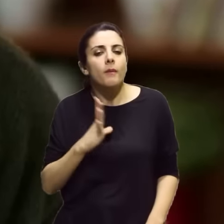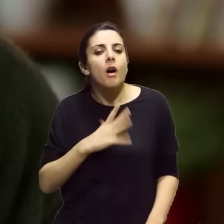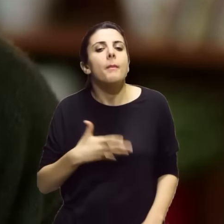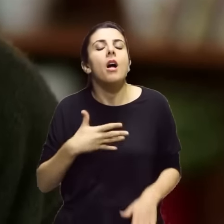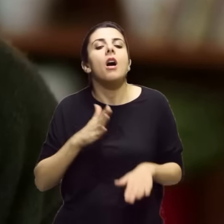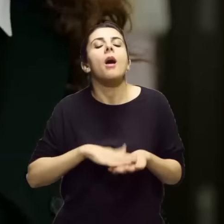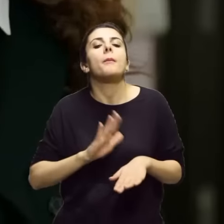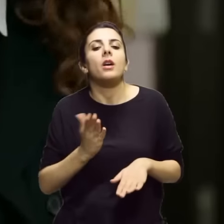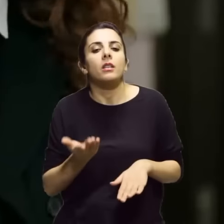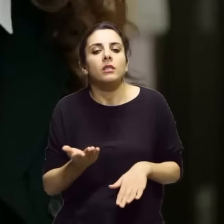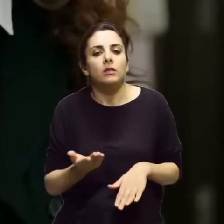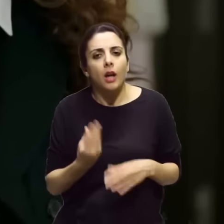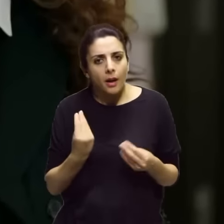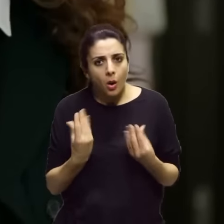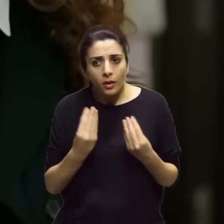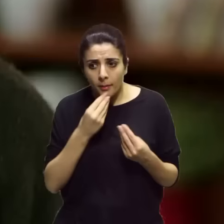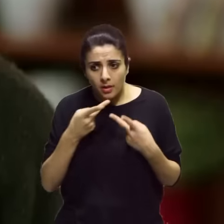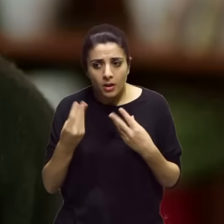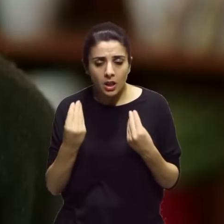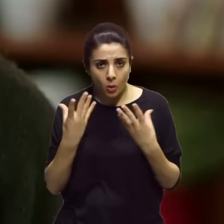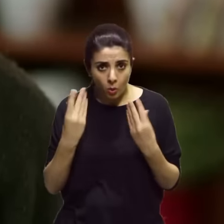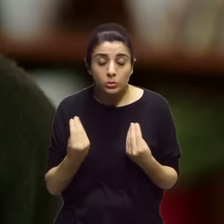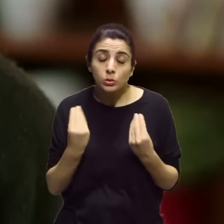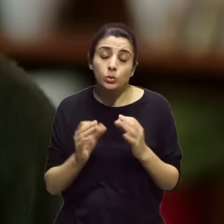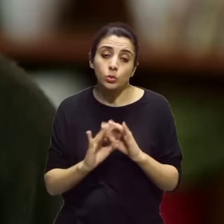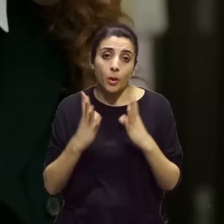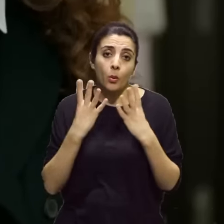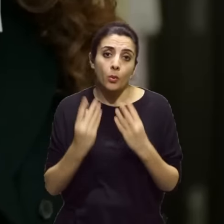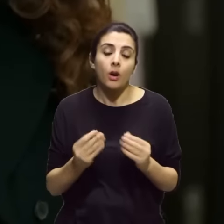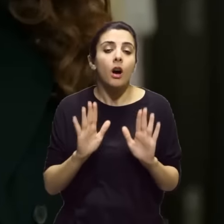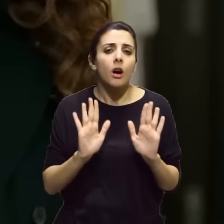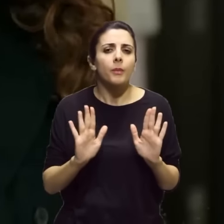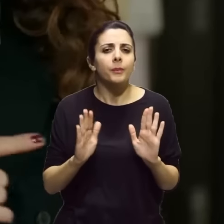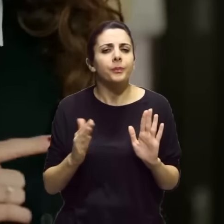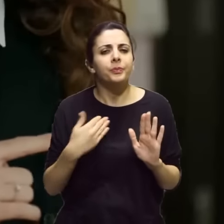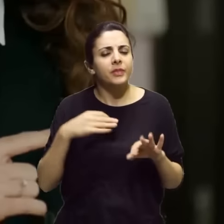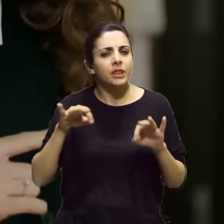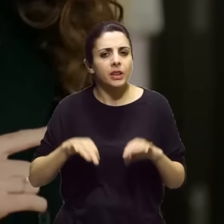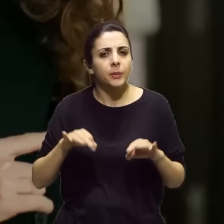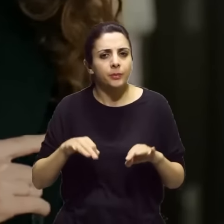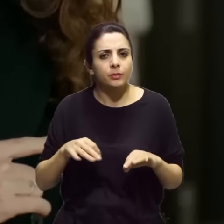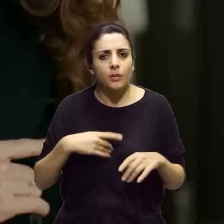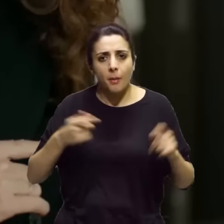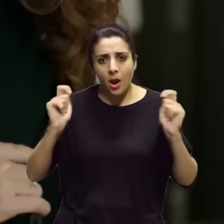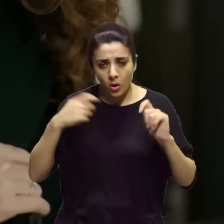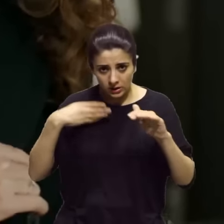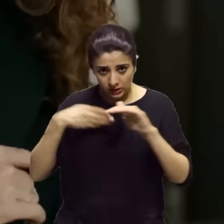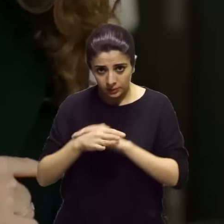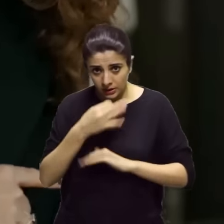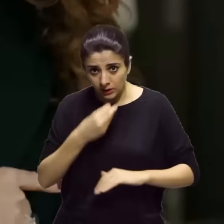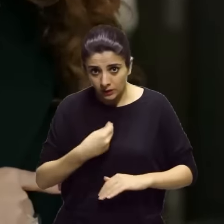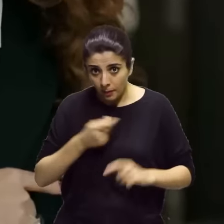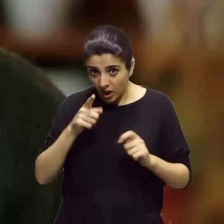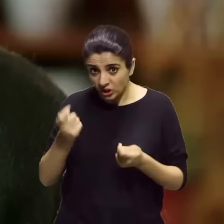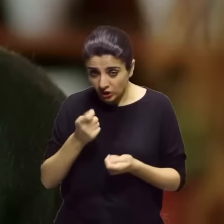Hiç merak etme sen. İyi oldu bu yemek işi. Hem de çok iyi oldu. Da ben şimdi duşa gireceğim müsaadenle.